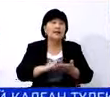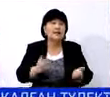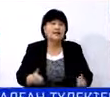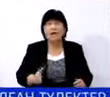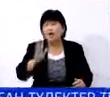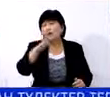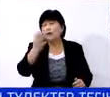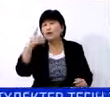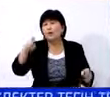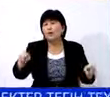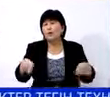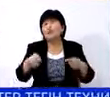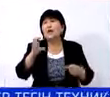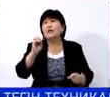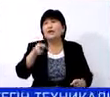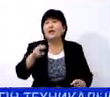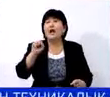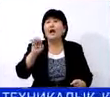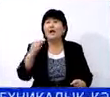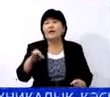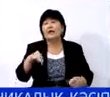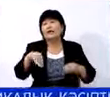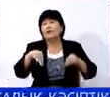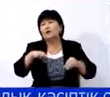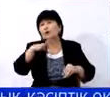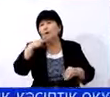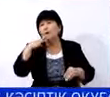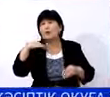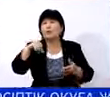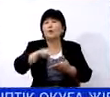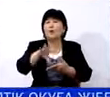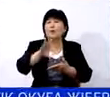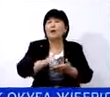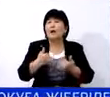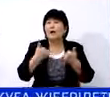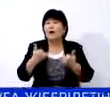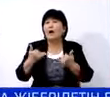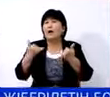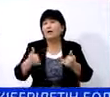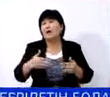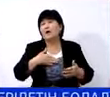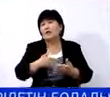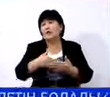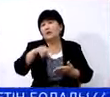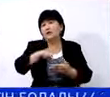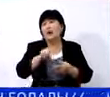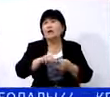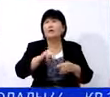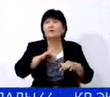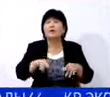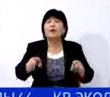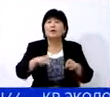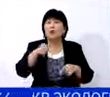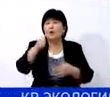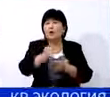5 жыл бұрын құрылған Еларай қоғамдық қоры игі істермен көпке үлгі болып келеді. Қайырымды істер еріктілер арқылы жүзеге асады. Қор жыл